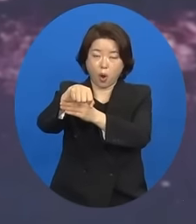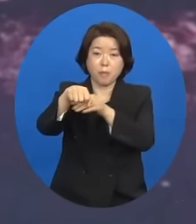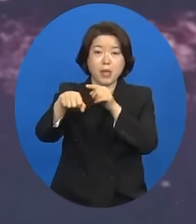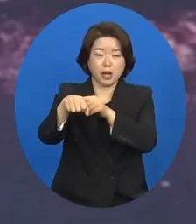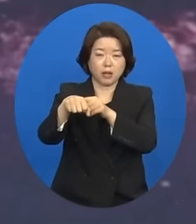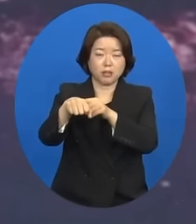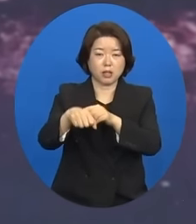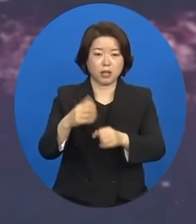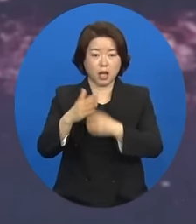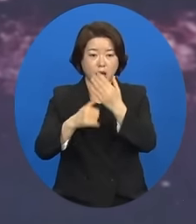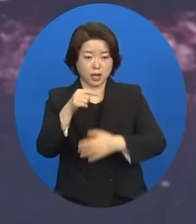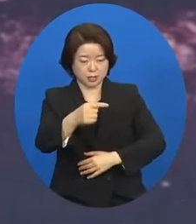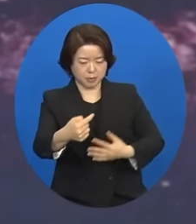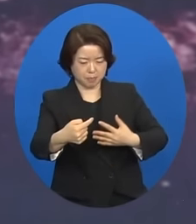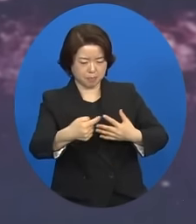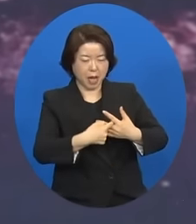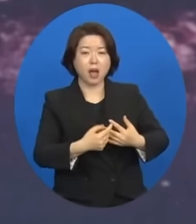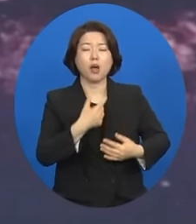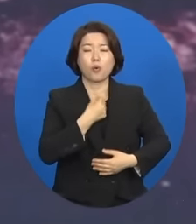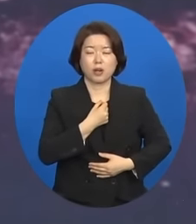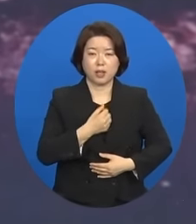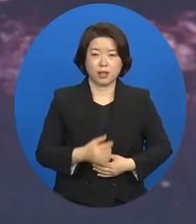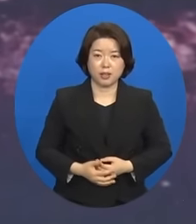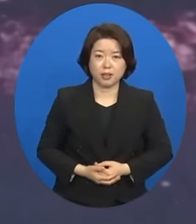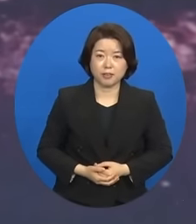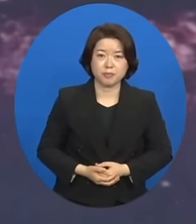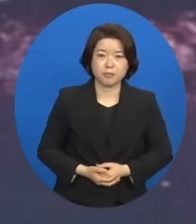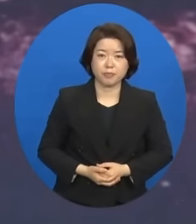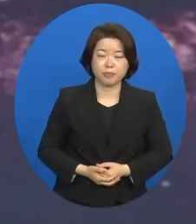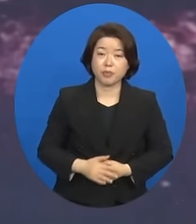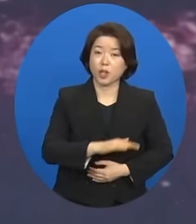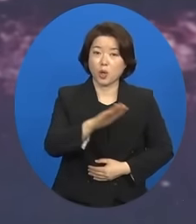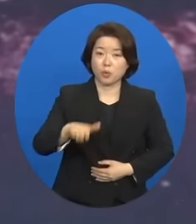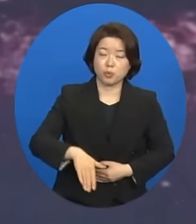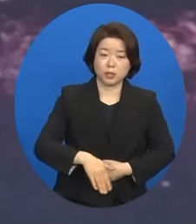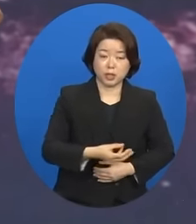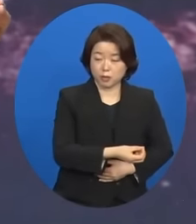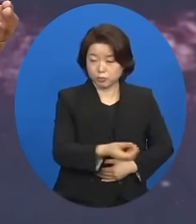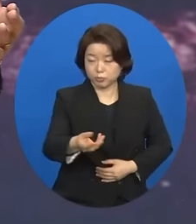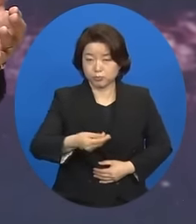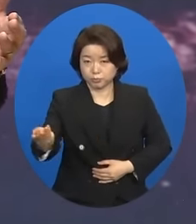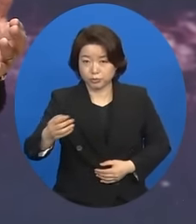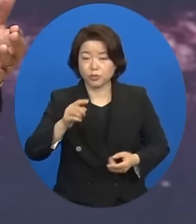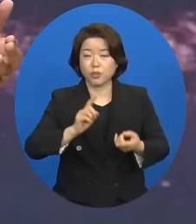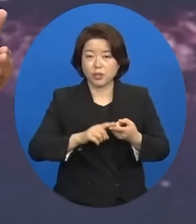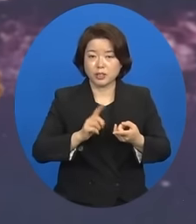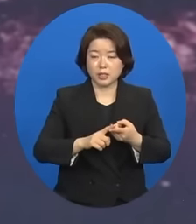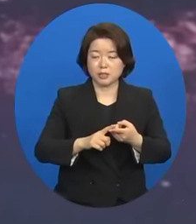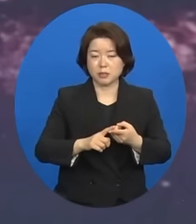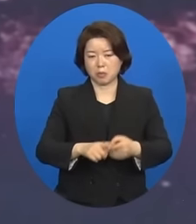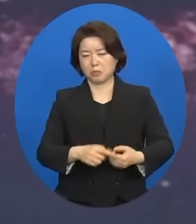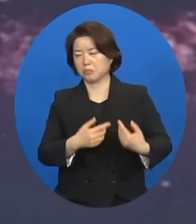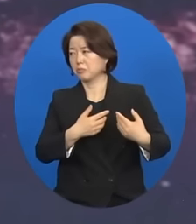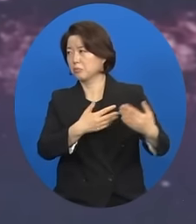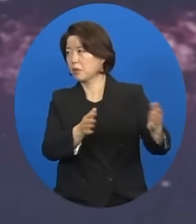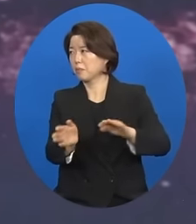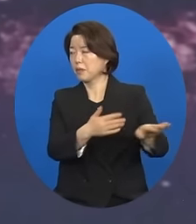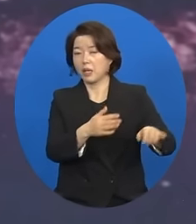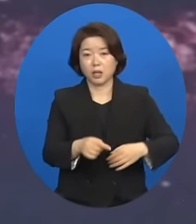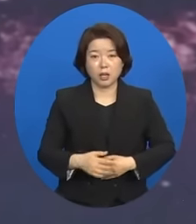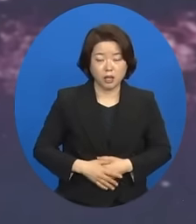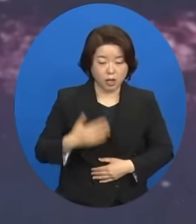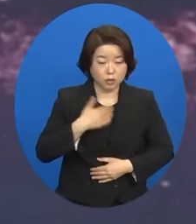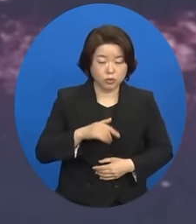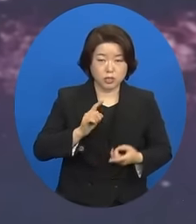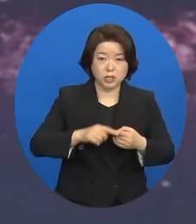알기를 원하시 는 거예요 그래서 우리는 우리가 뿌린 것에 대해서 회피해서는 안 됩니다 육체를